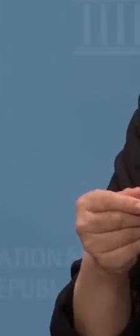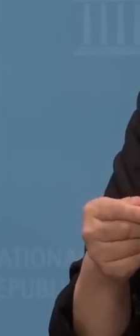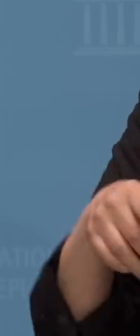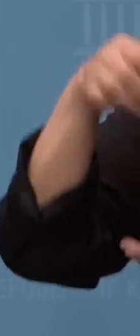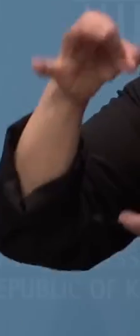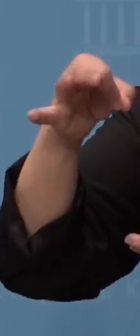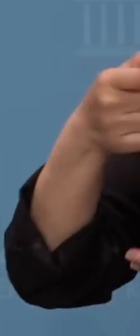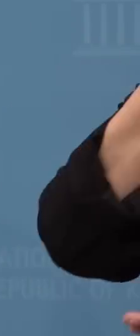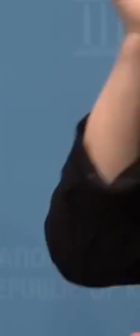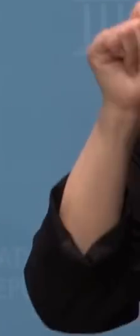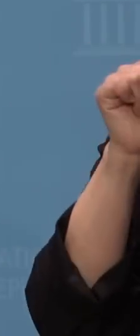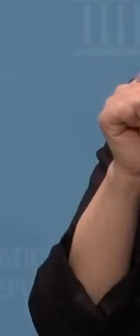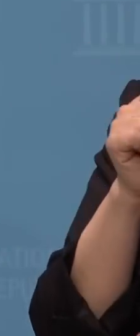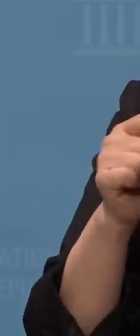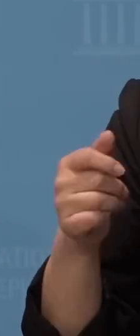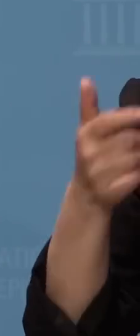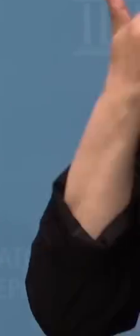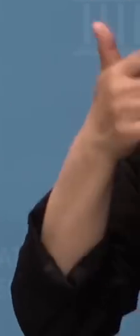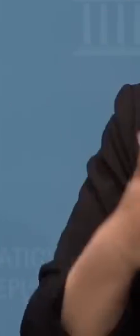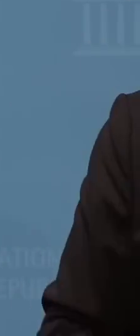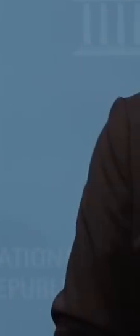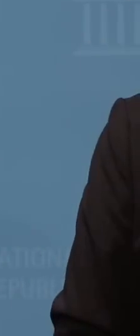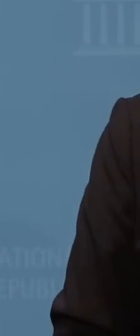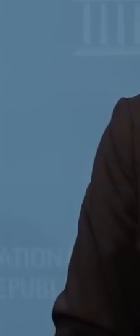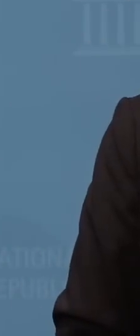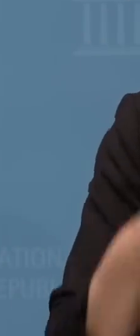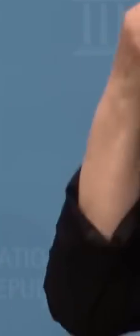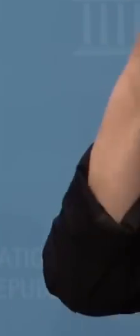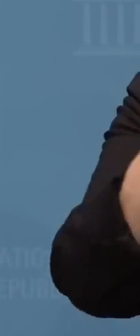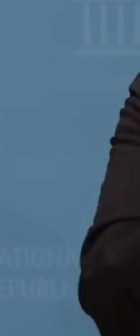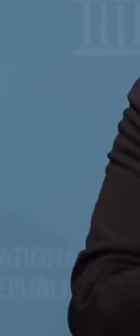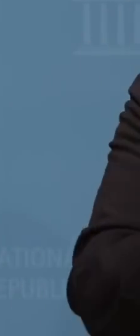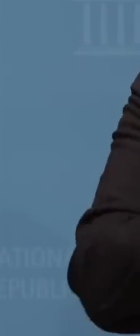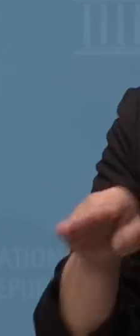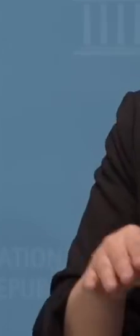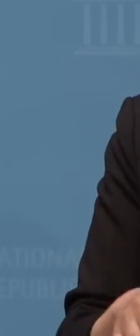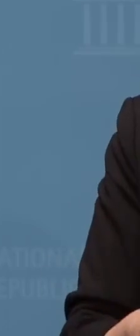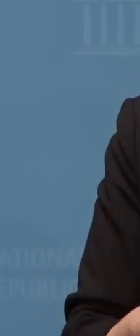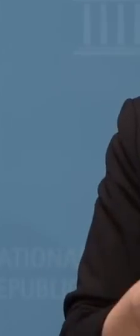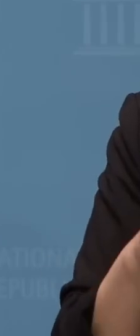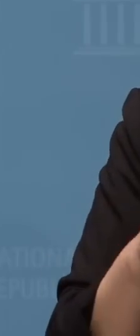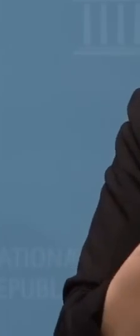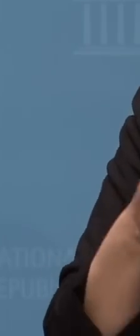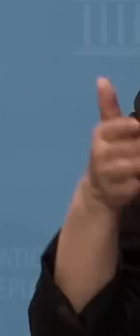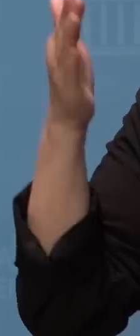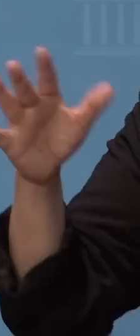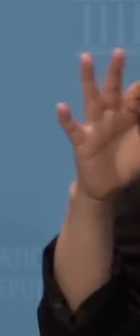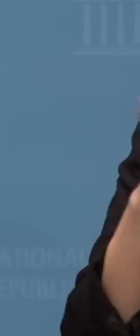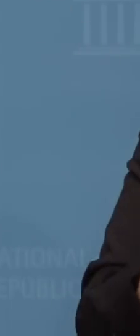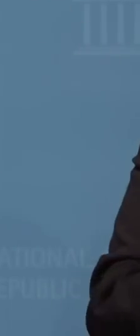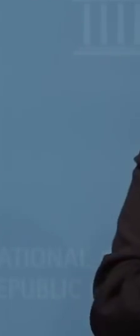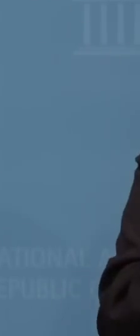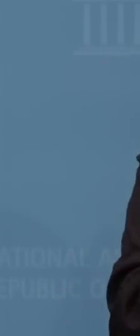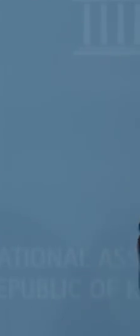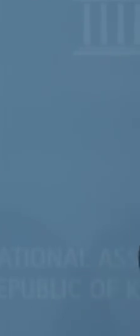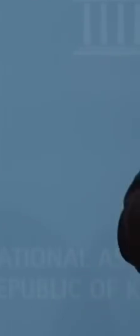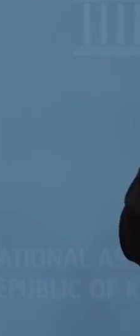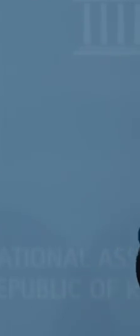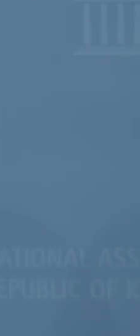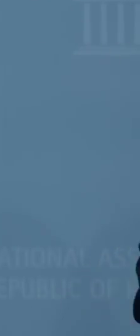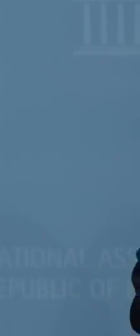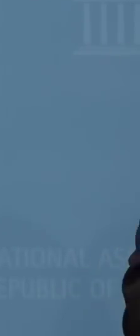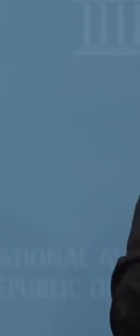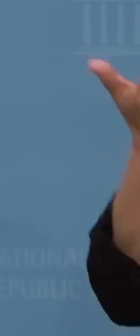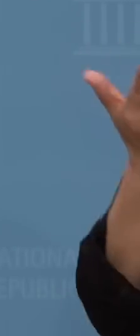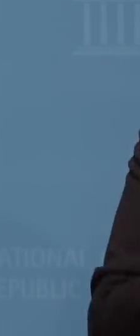뚜렷합니다. 지난 4월 기준으로 수출은 6개월 연속 감소세이고 무역 적자는 13개월째